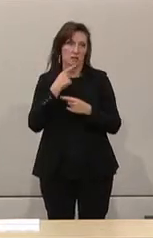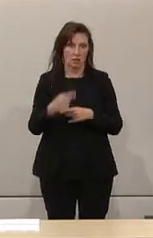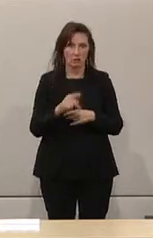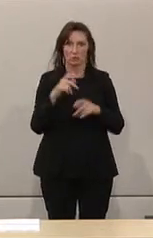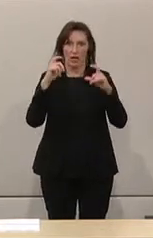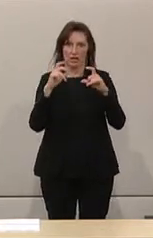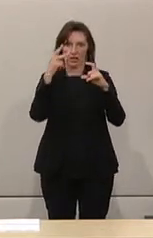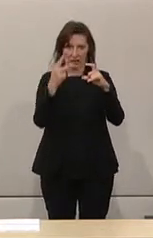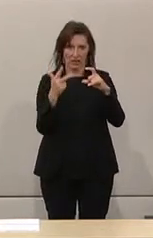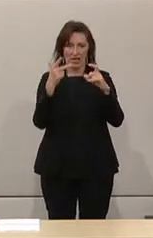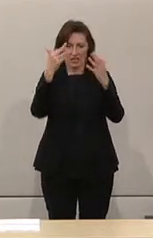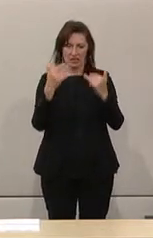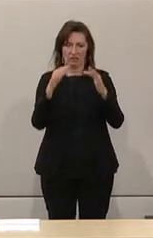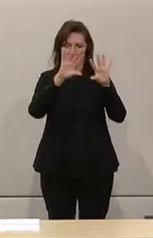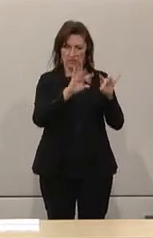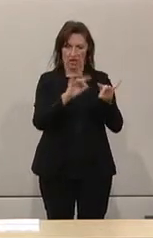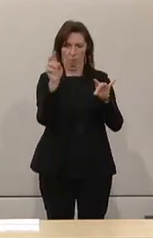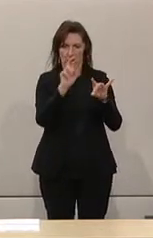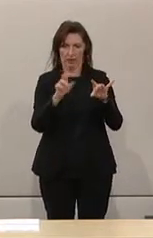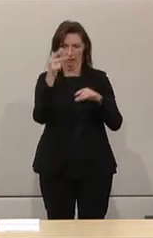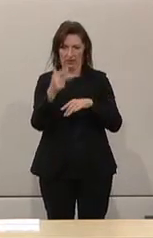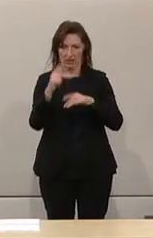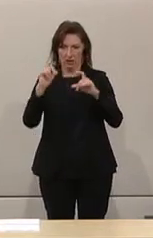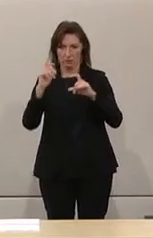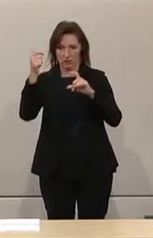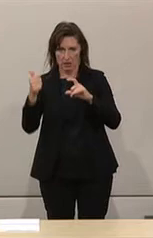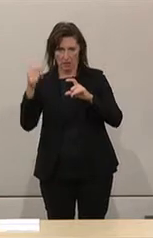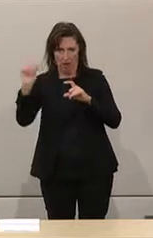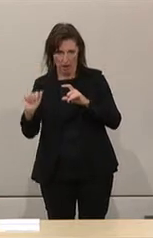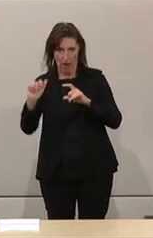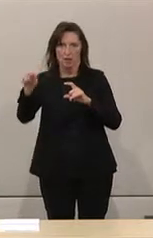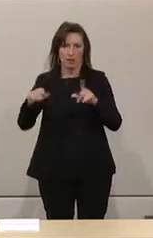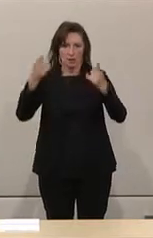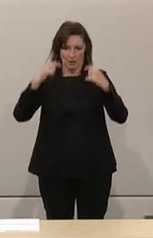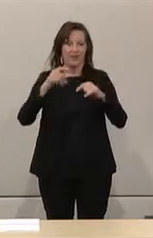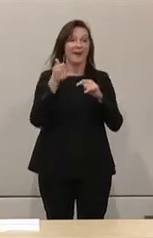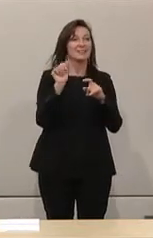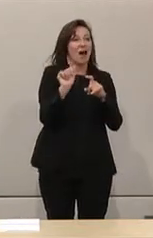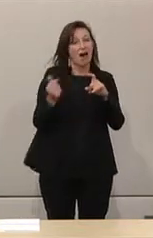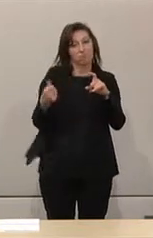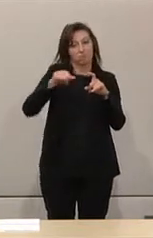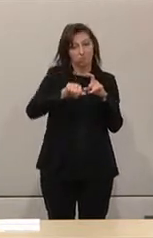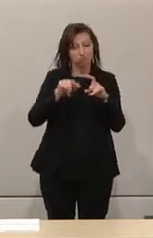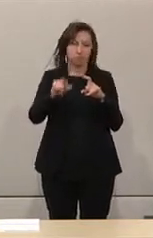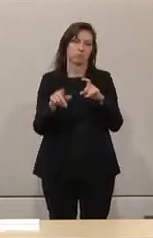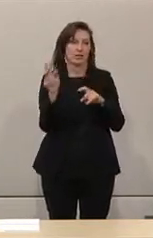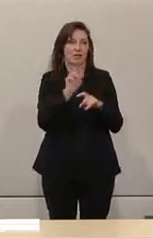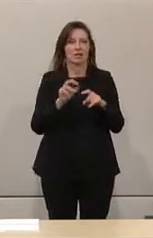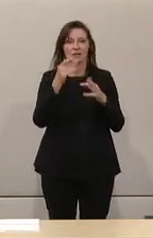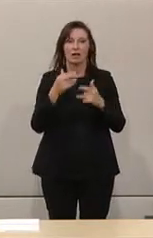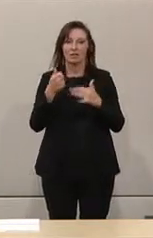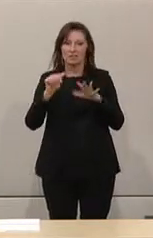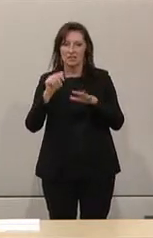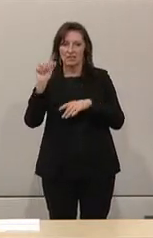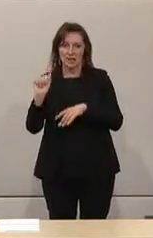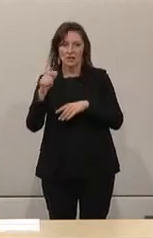3 wird in Ziffer 10 in § 30 Absatz 1a nach Ziffer 1 folgende Ziffer 1a eingefügt. 1a, § 16 Absatz 1, Ziffer 3 und